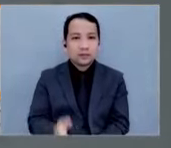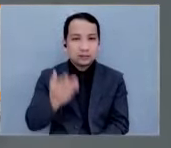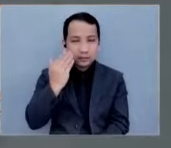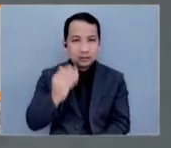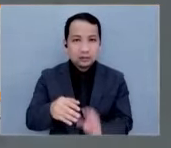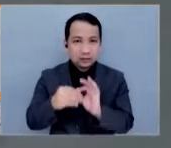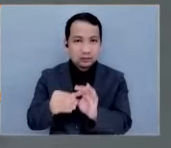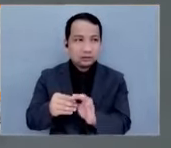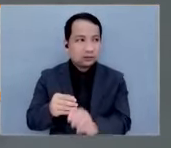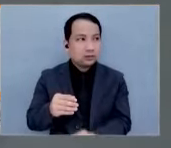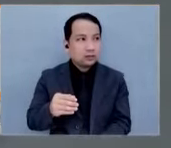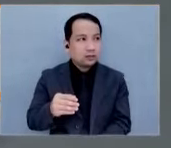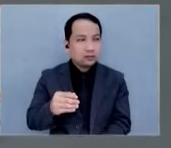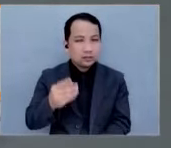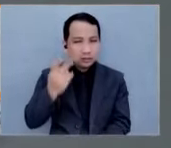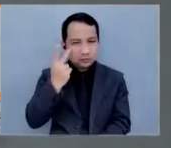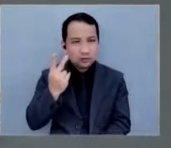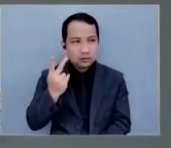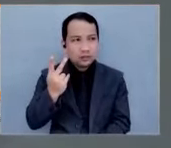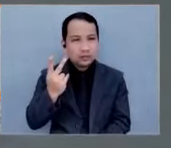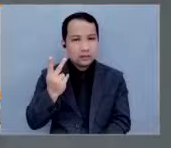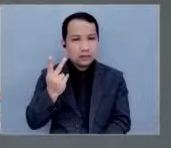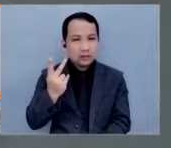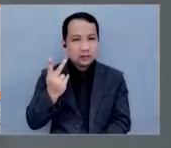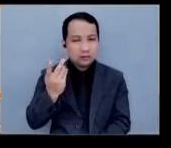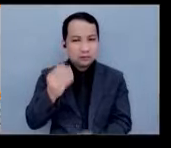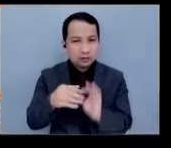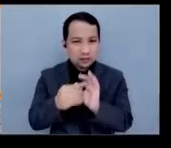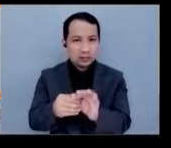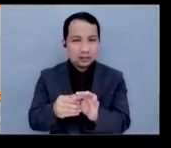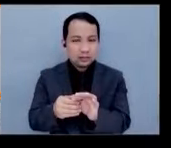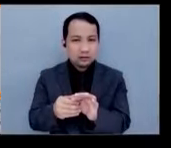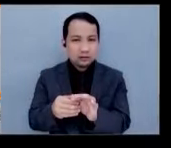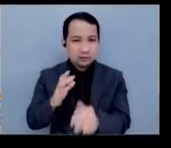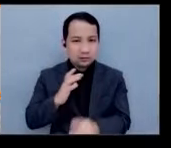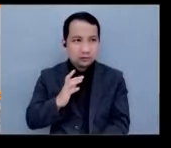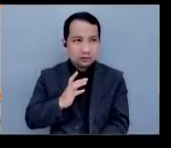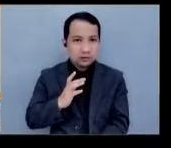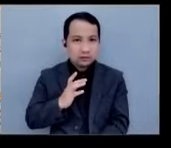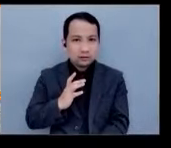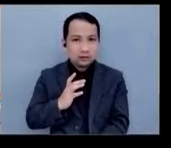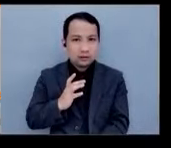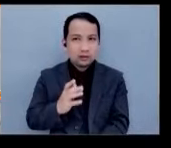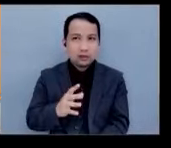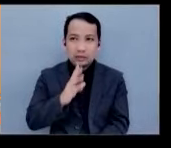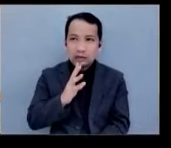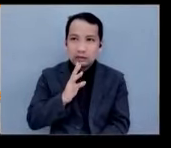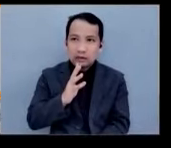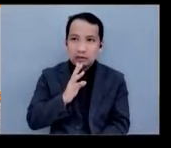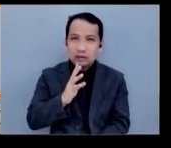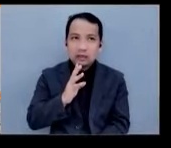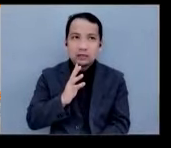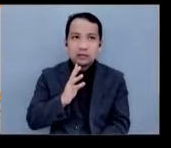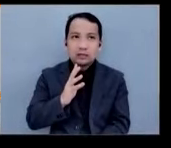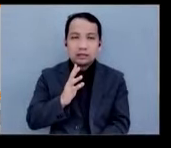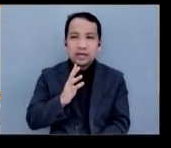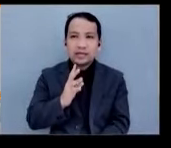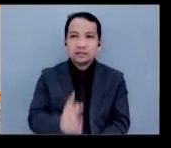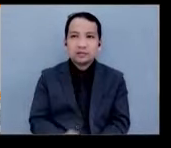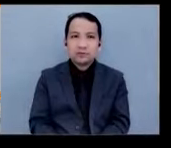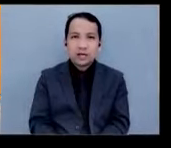nito. Mahay sa kanyang pananamit, maayos. Ang problema lang, salita siya ng salita. May pabubura